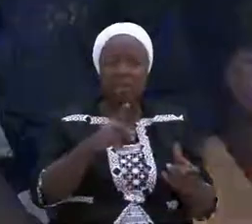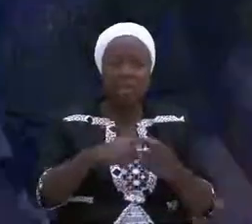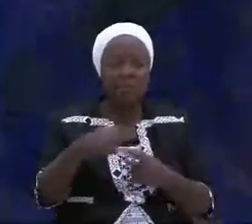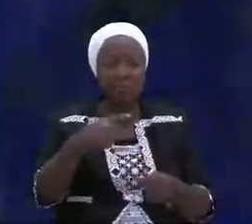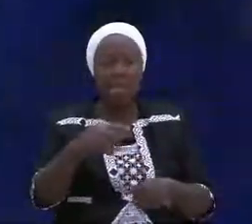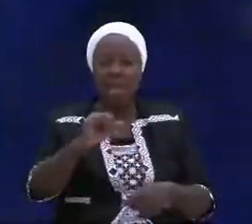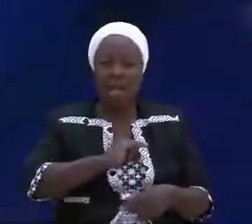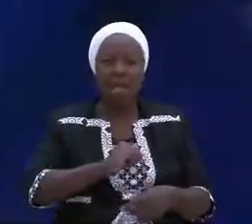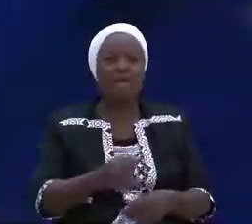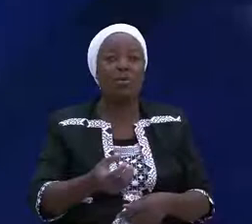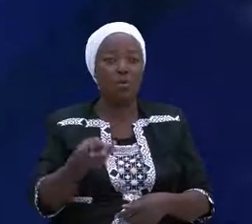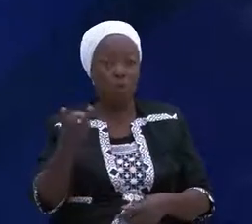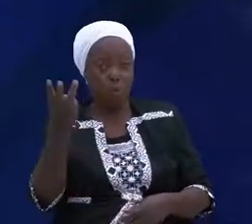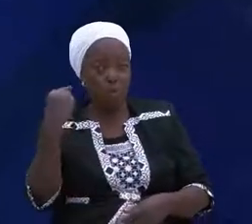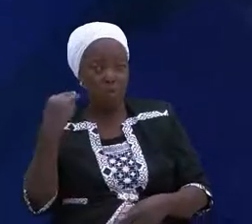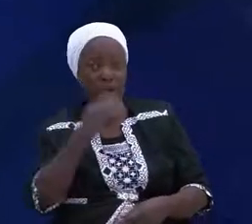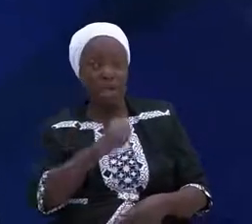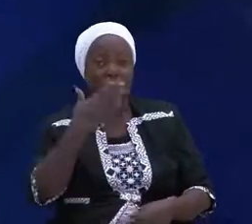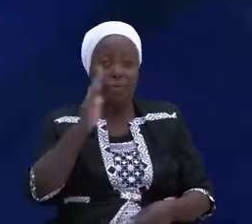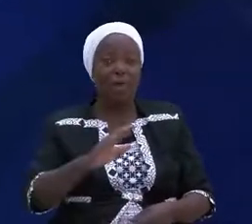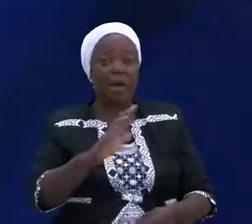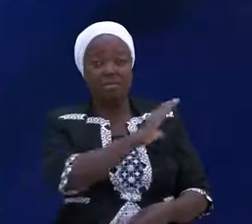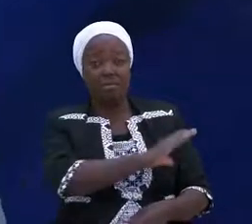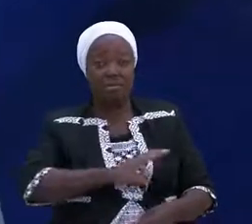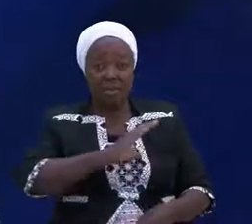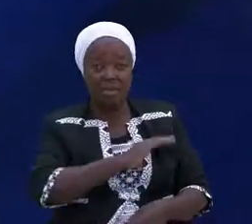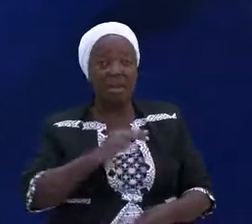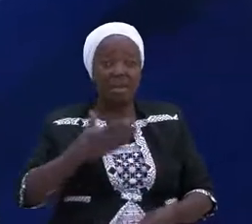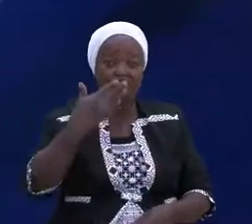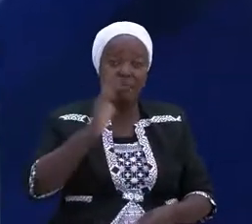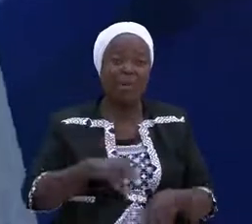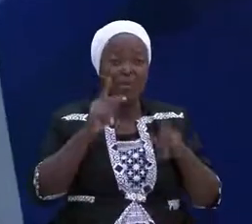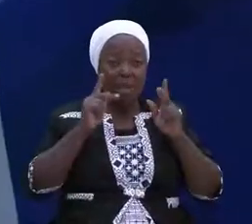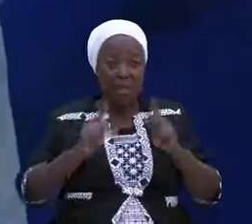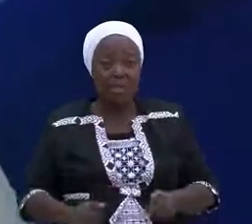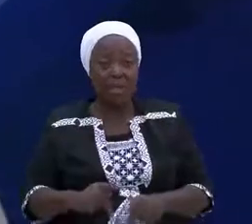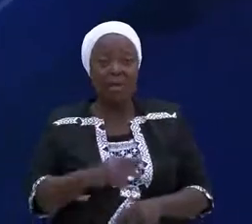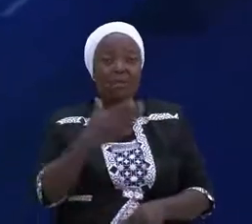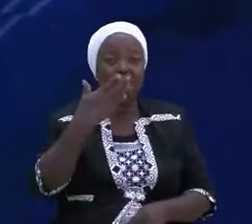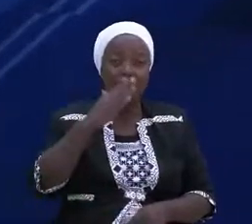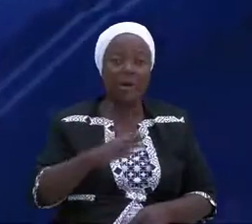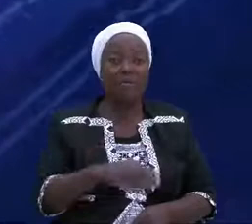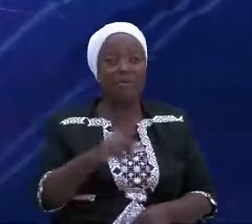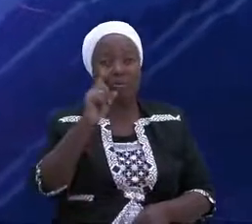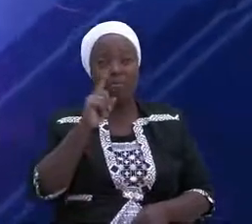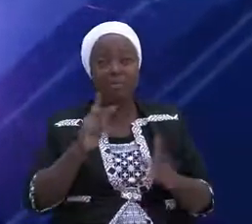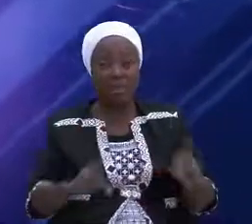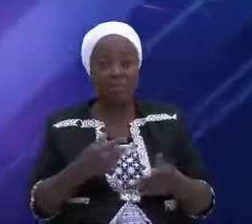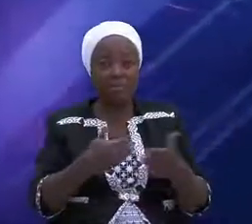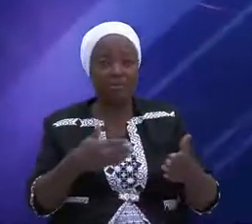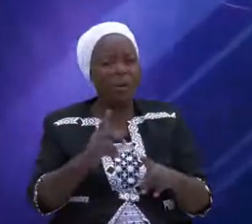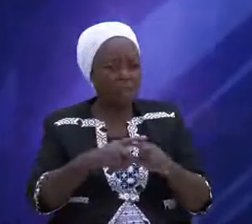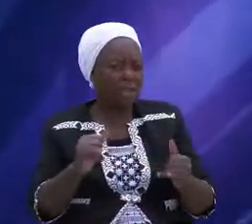Tu diras, j'étais un mauvais caractère, une mauvaise personne, une mauvaise personnalité, mais il